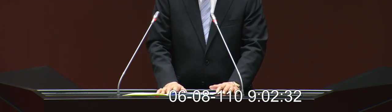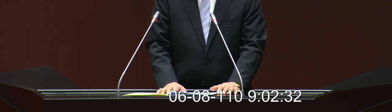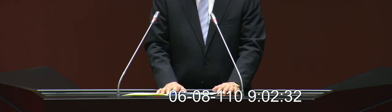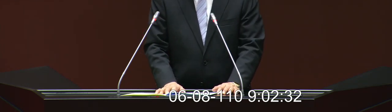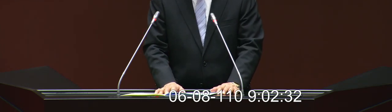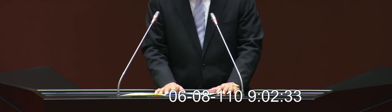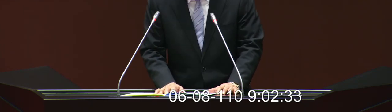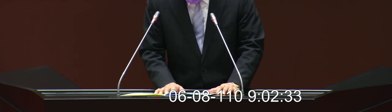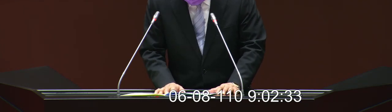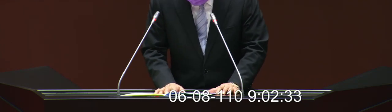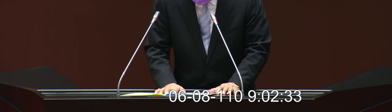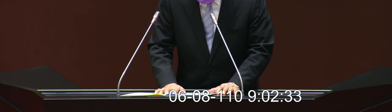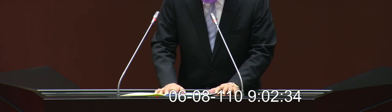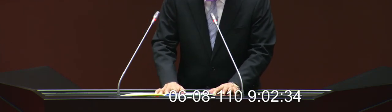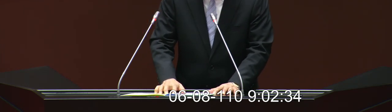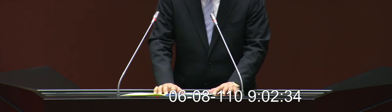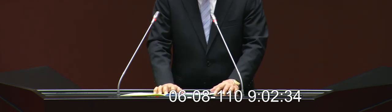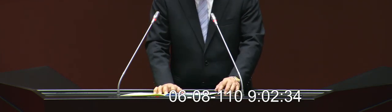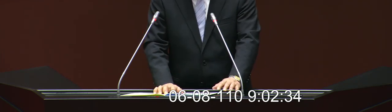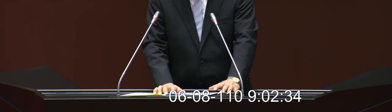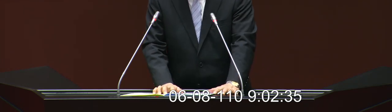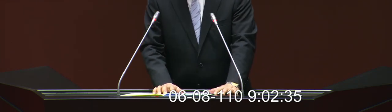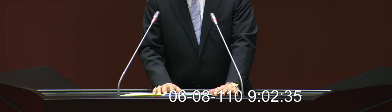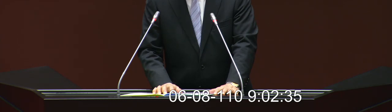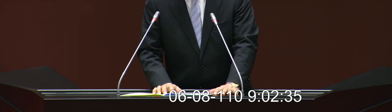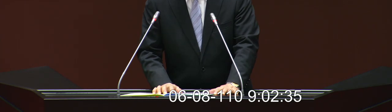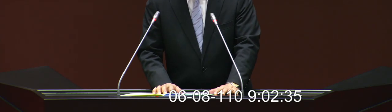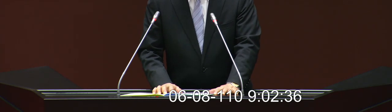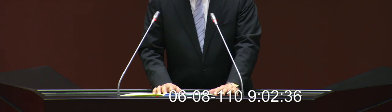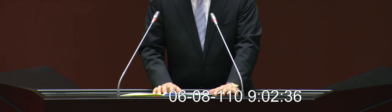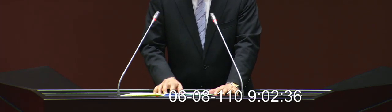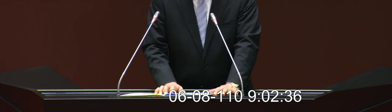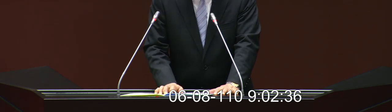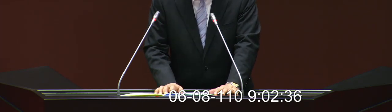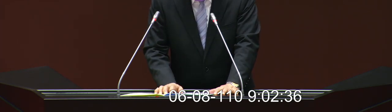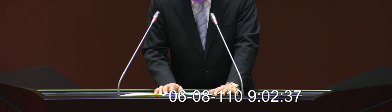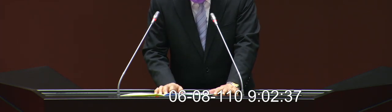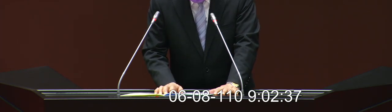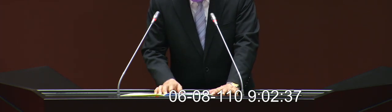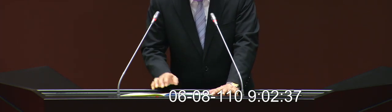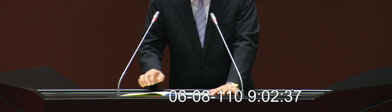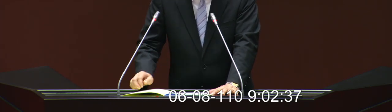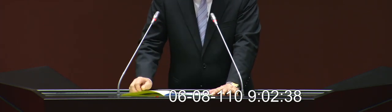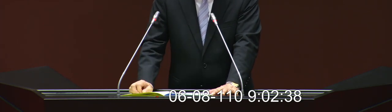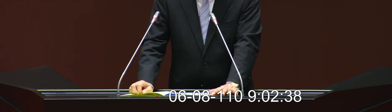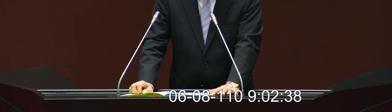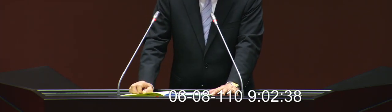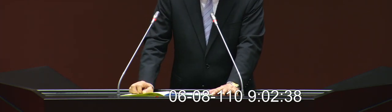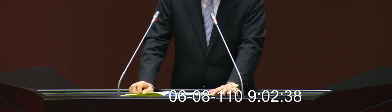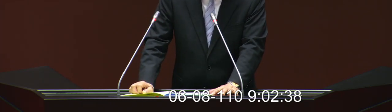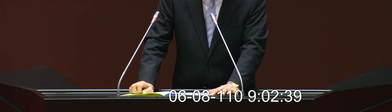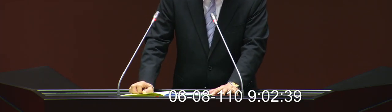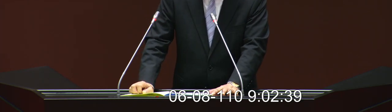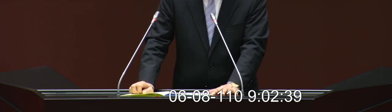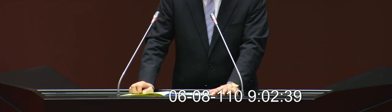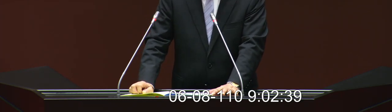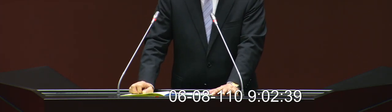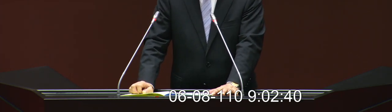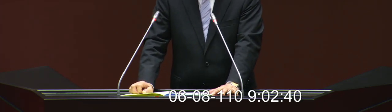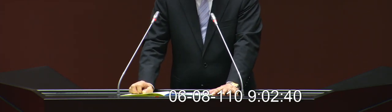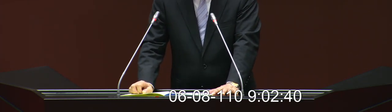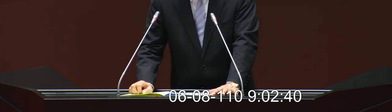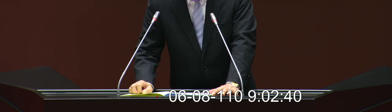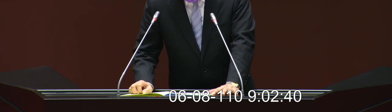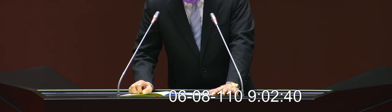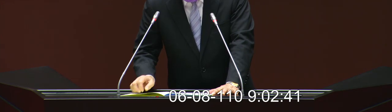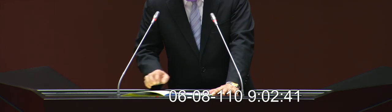常感谢的贵院能够以最快速的效率，在5月31日上礼拜